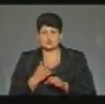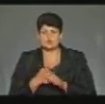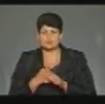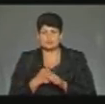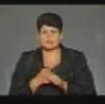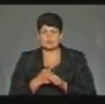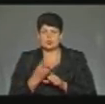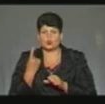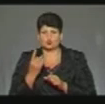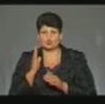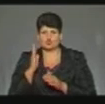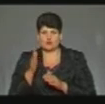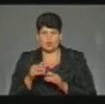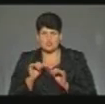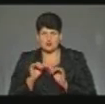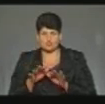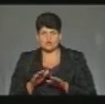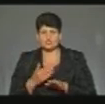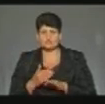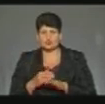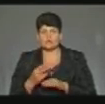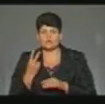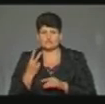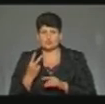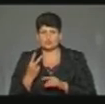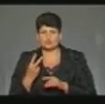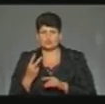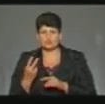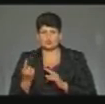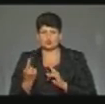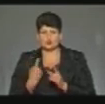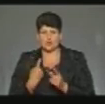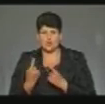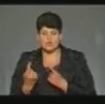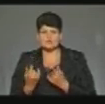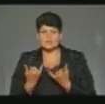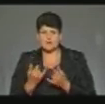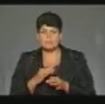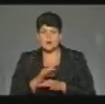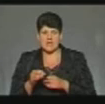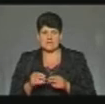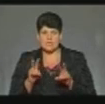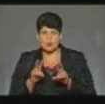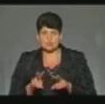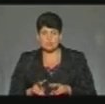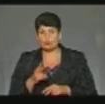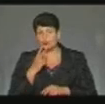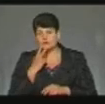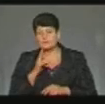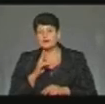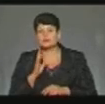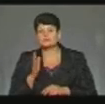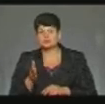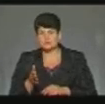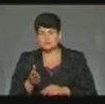зробити односторонній рух частково з двостороннім. Зараз проект у нас на розгляді. Подивимося, як буде. Тобто